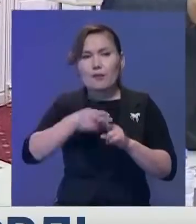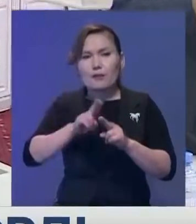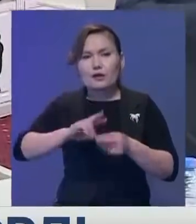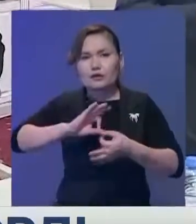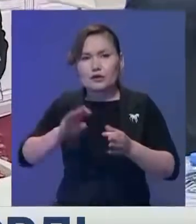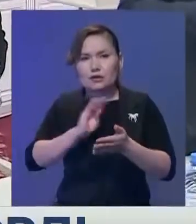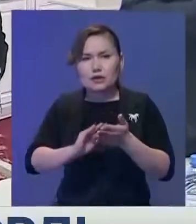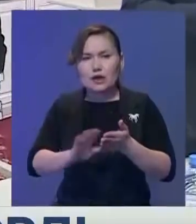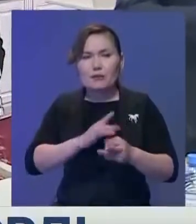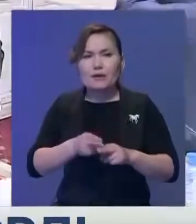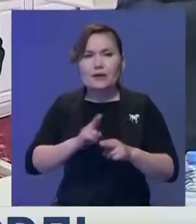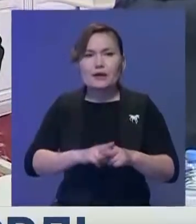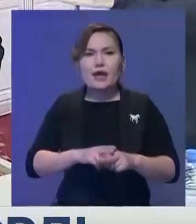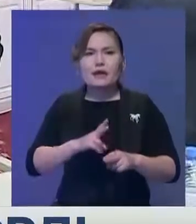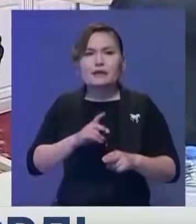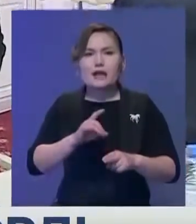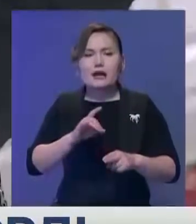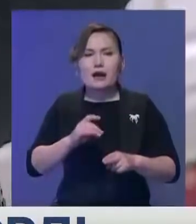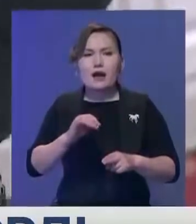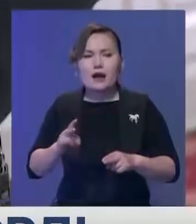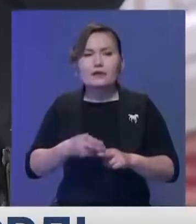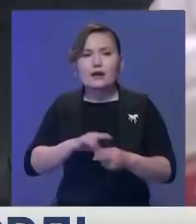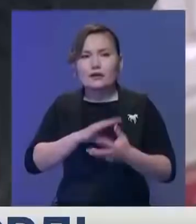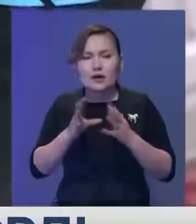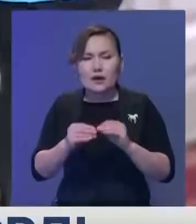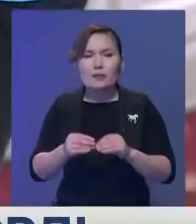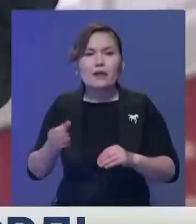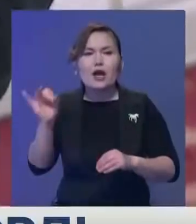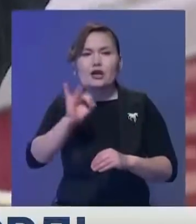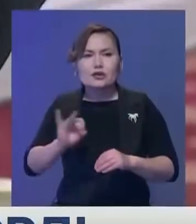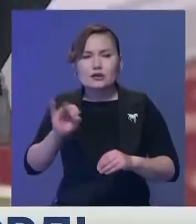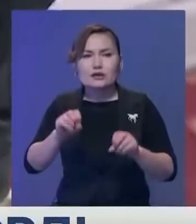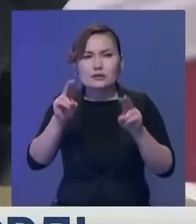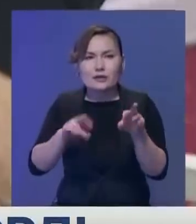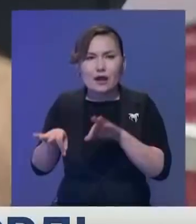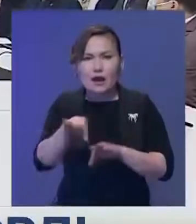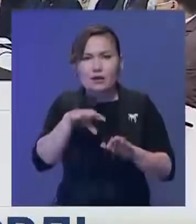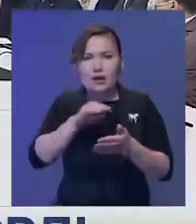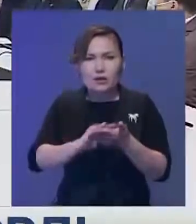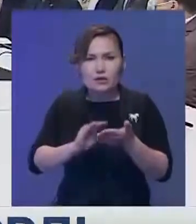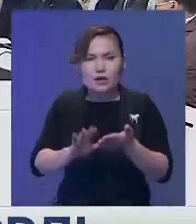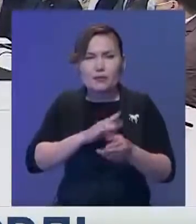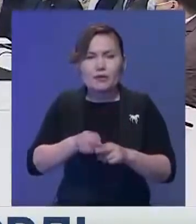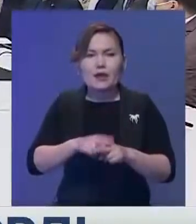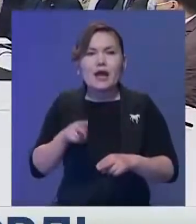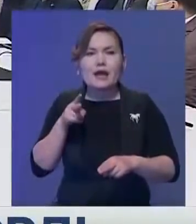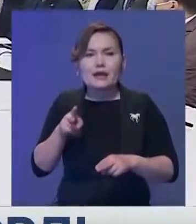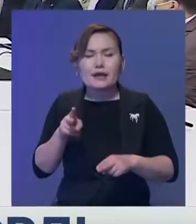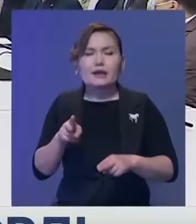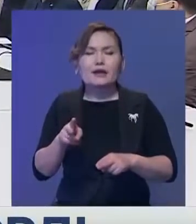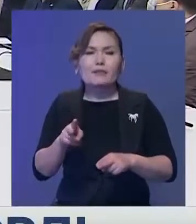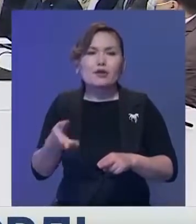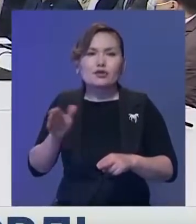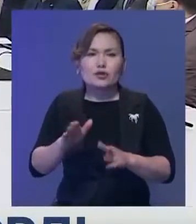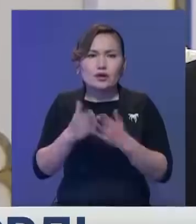түсініктемелер жазған. Кенесары хан мен Сұлтан Сыддықтың жорық жолдарын арнайы картаға да түсірген. Бұл жинақ 2000 данамен